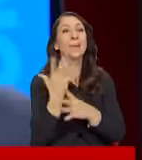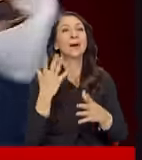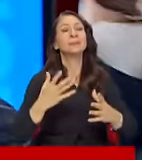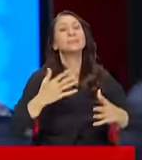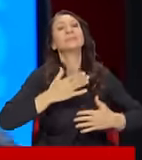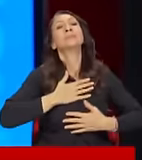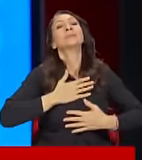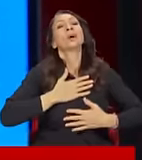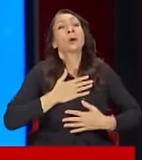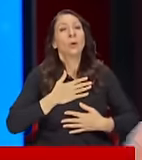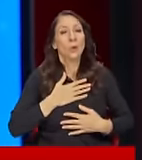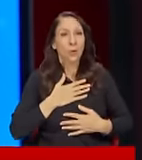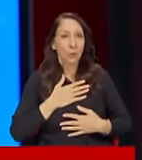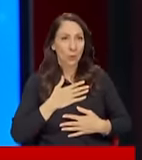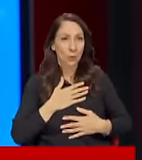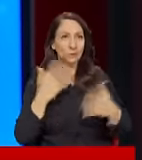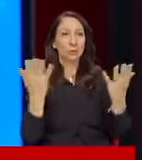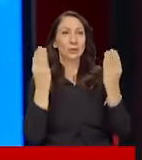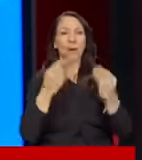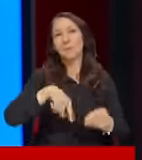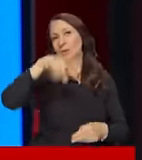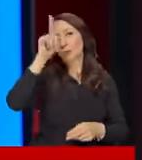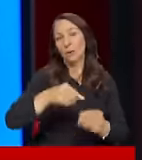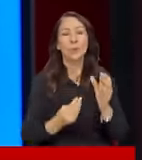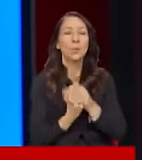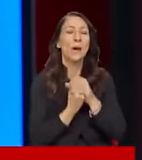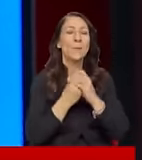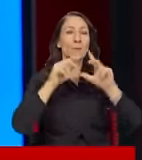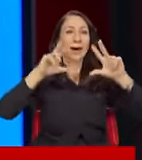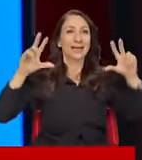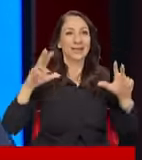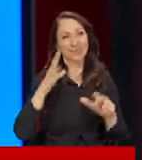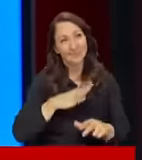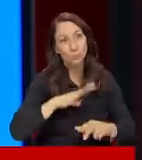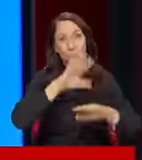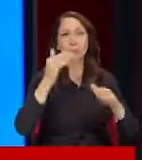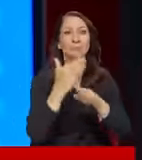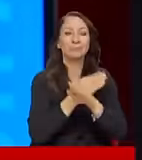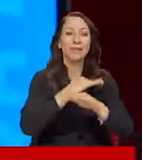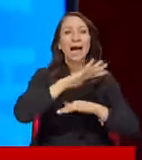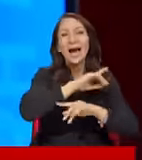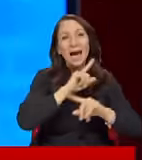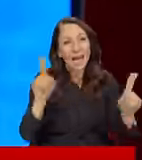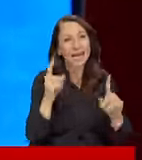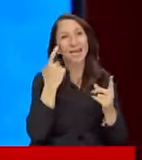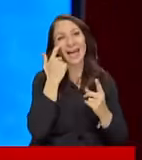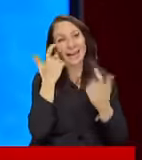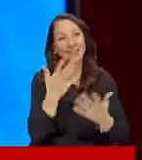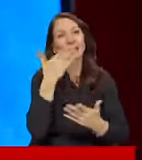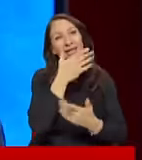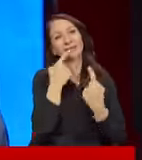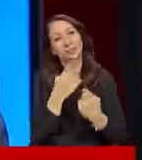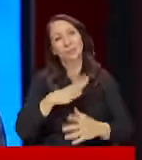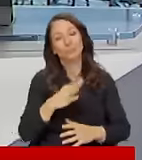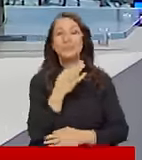böyle derin bir nefes aldığımız çok güzel bir güne uyanmak dileğiyle bütün hemşerilerime hayırlı Ramazanlar dileklerimi iletmek